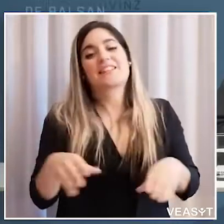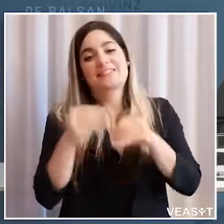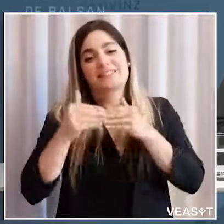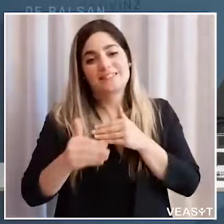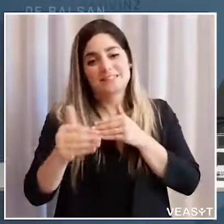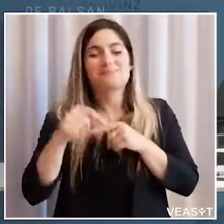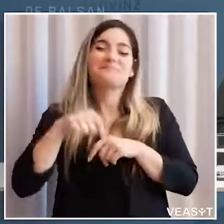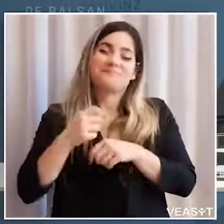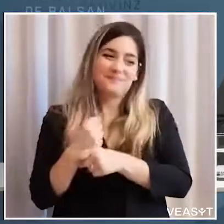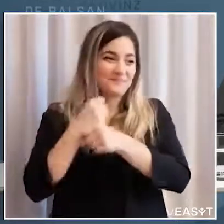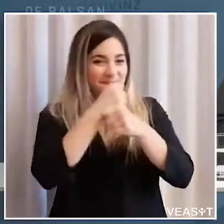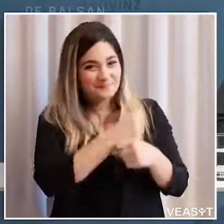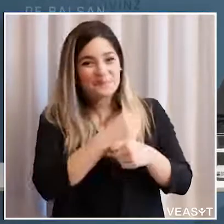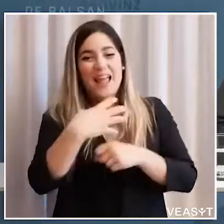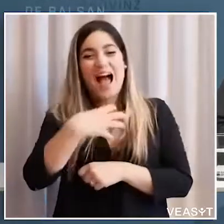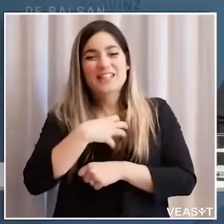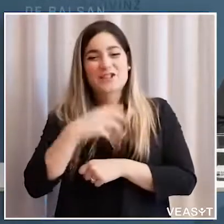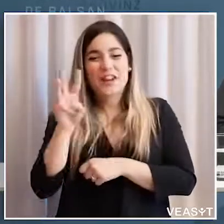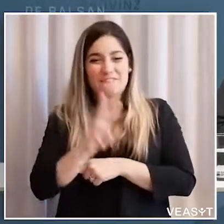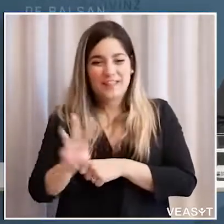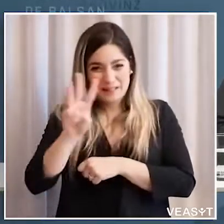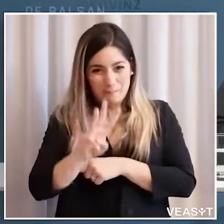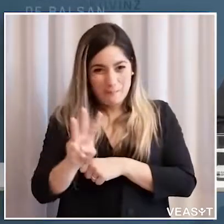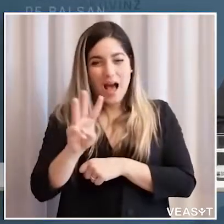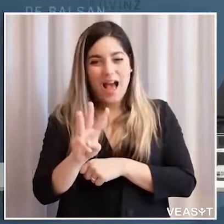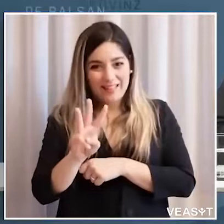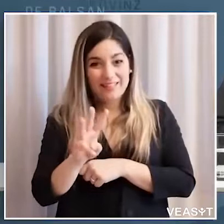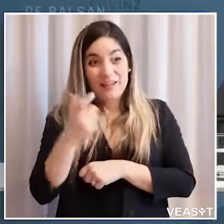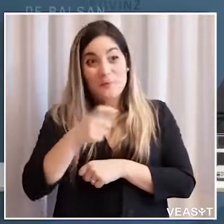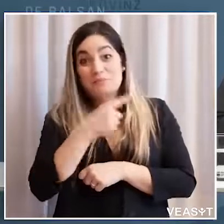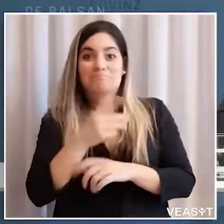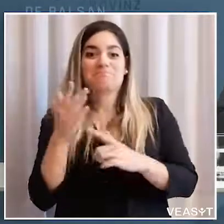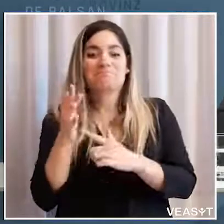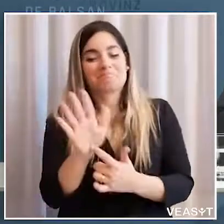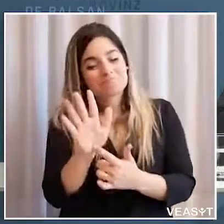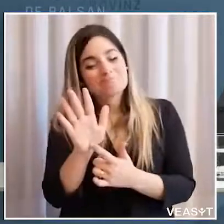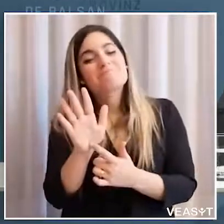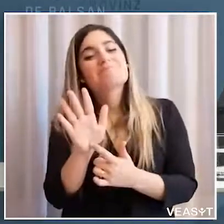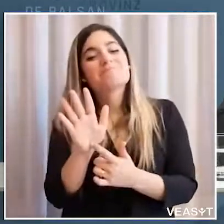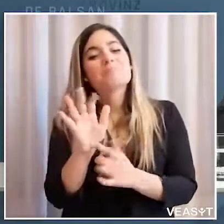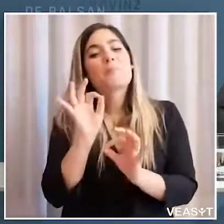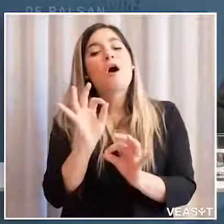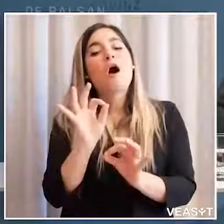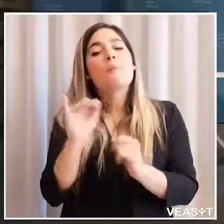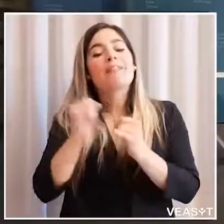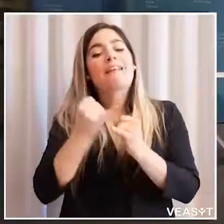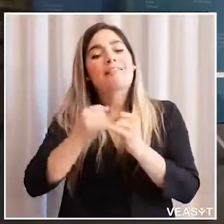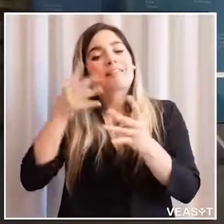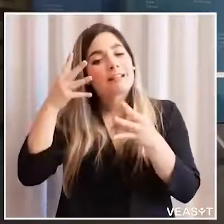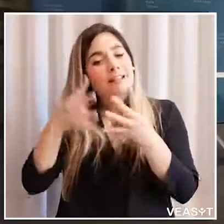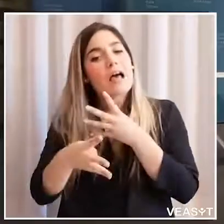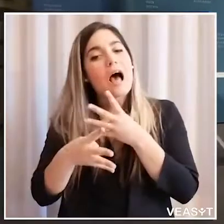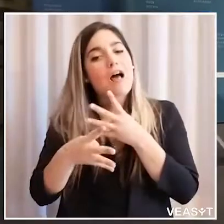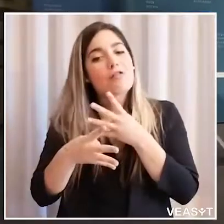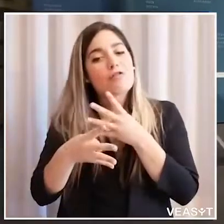fase iii però nel frattempo io adesso cedo la parola l'assessore thomas widmann perché lui ci stava un attimino un